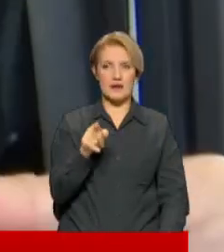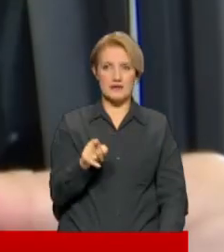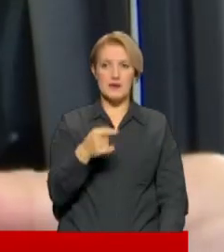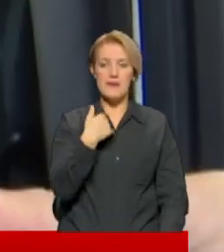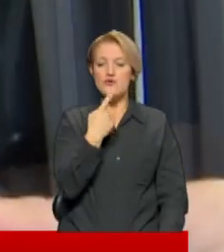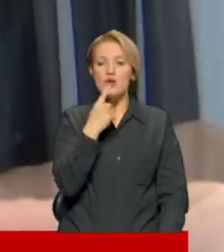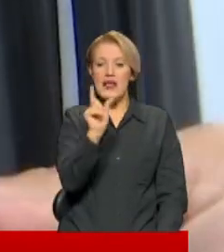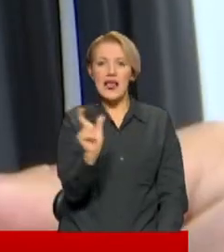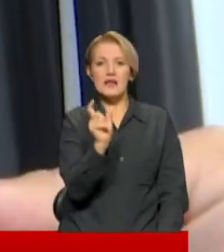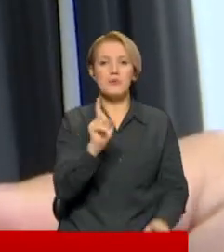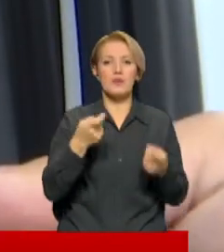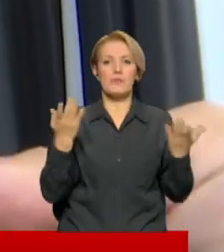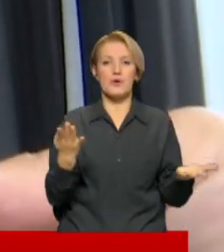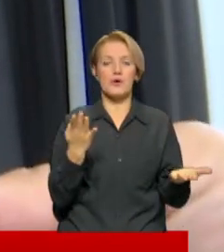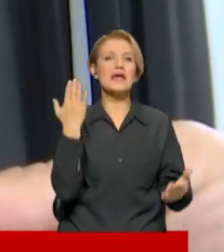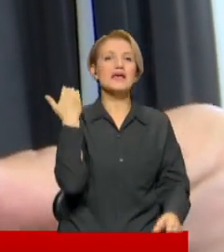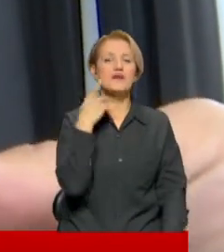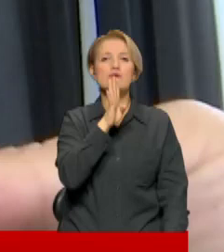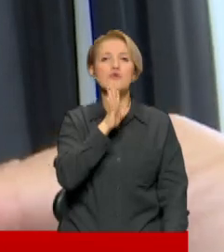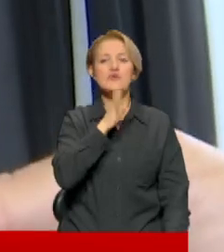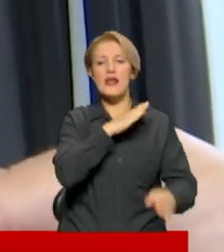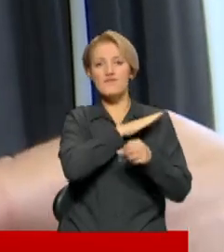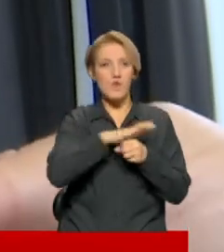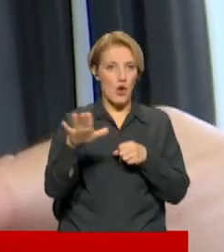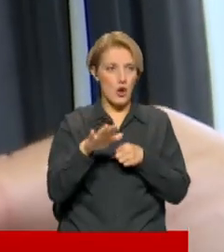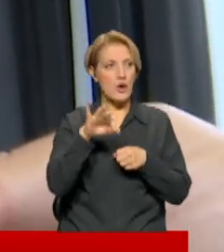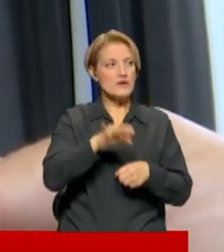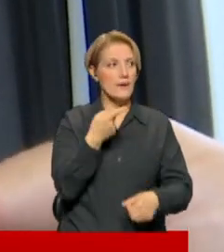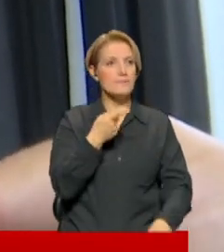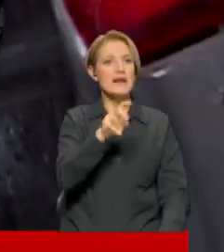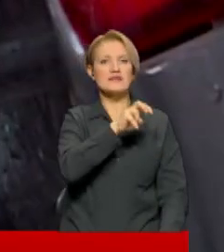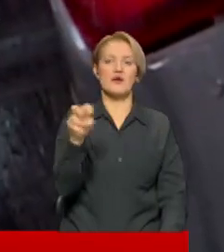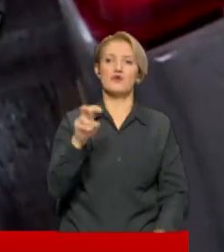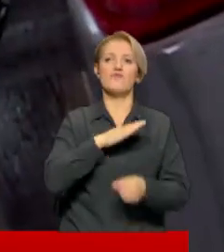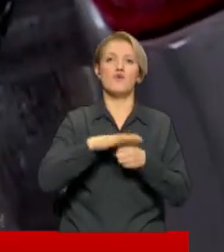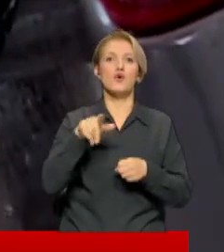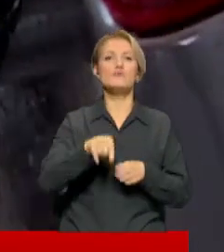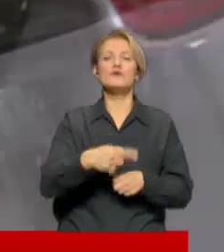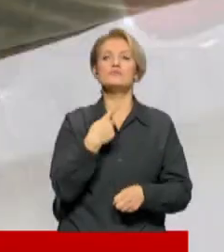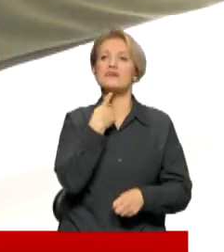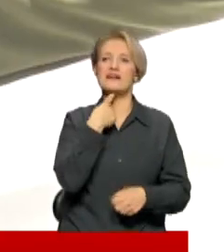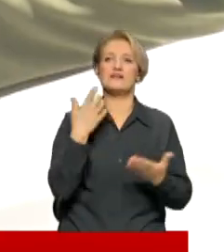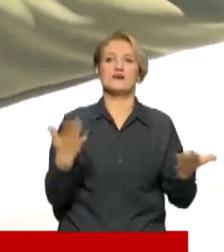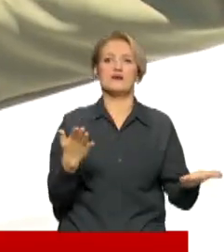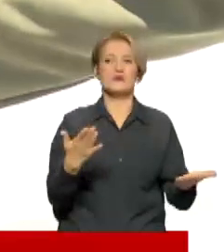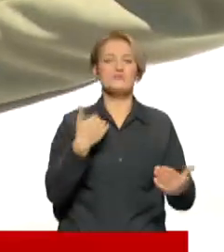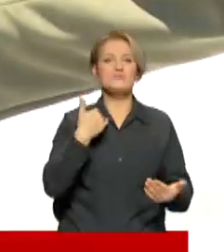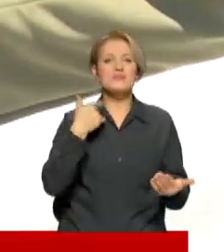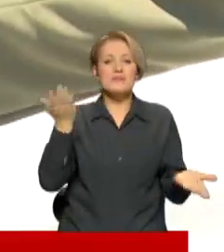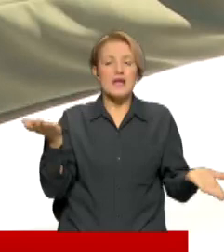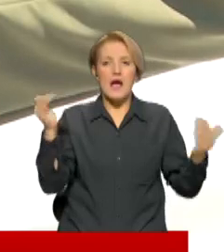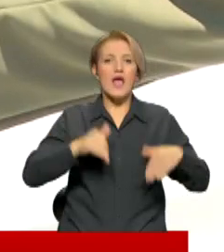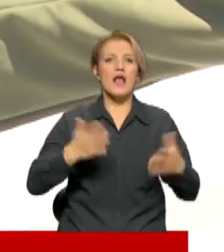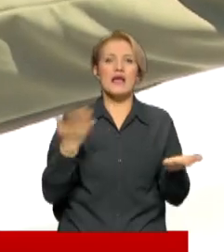söyleyecek kelime bulamıyorum geçen sene 450 lira full diyordum şu an 1800 liraya fırlıyorum bu mazottan bıktık artık ya Ne bu bizim başımıza